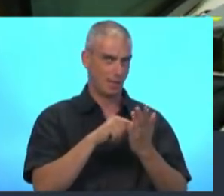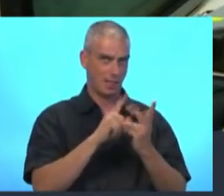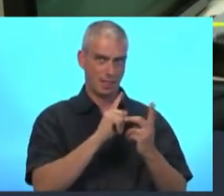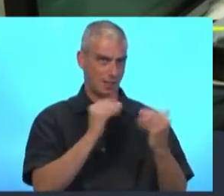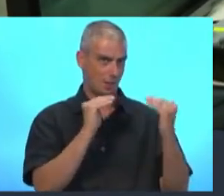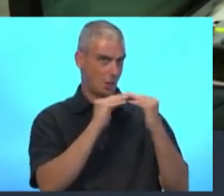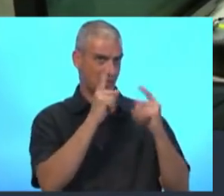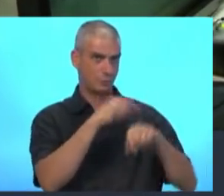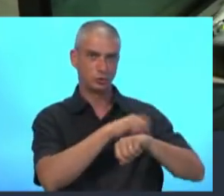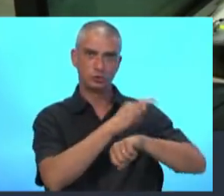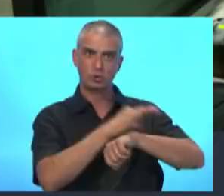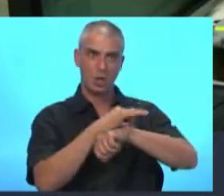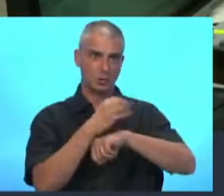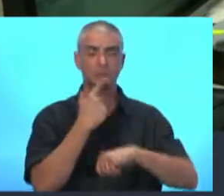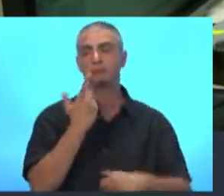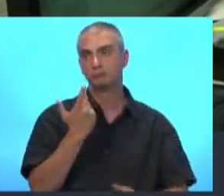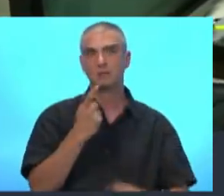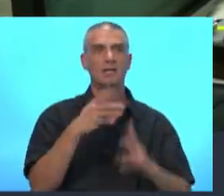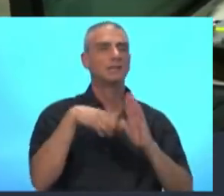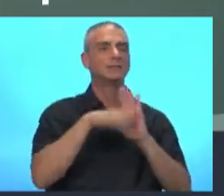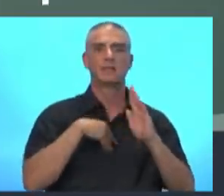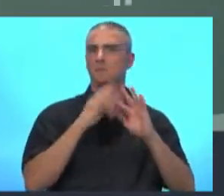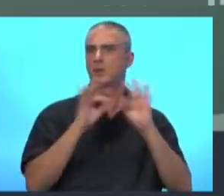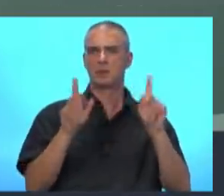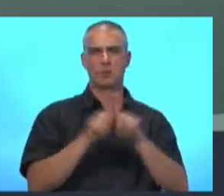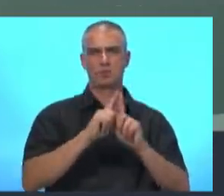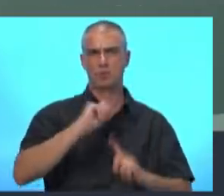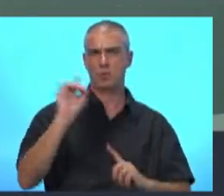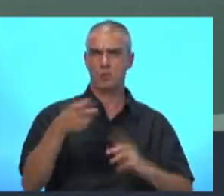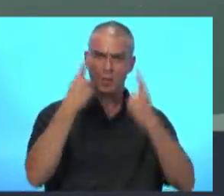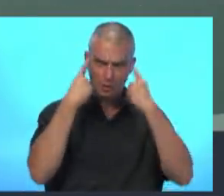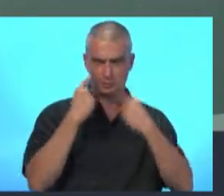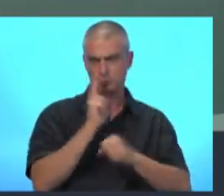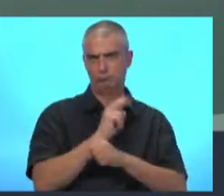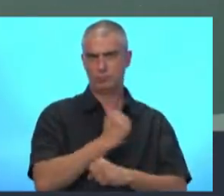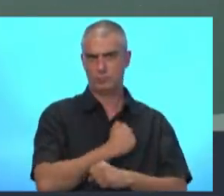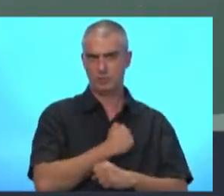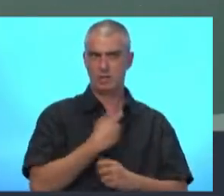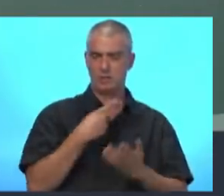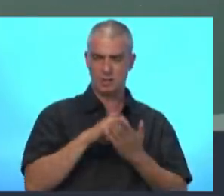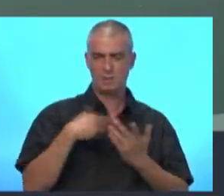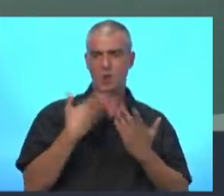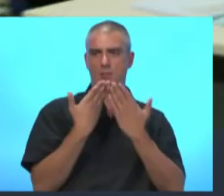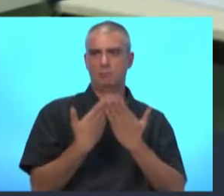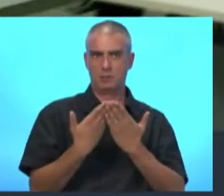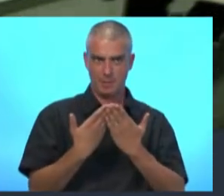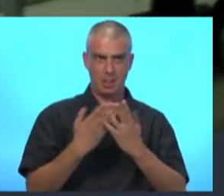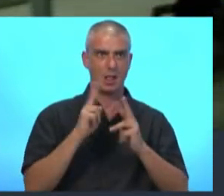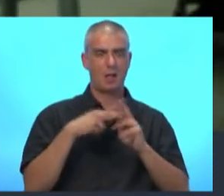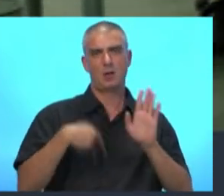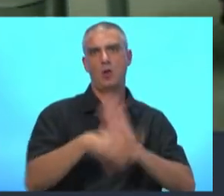הקלוקים? כן, כנראה. כן, סדר יום שלי מתחיל כמו כל חרדי שומר תורה מצוות, אני קם, הולך להתפלל, אחרי זה אני יוצא